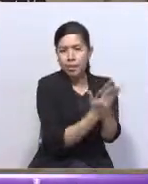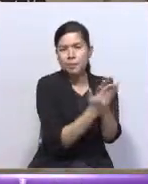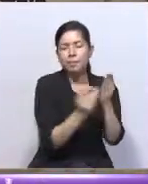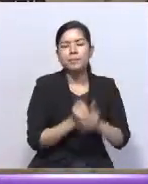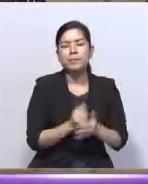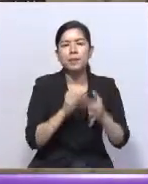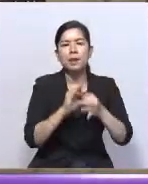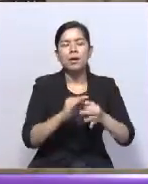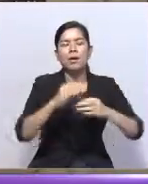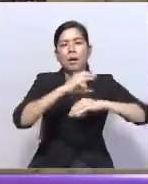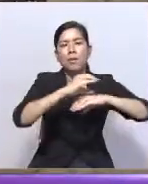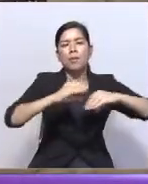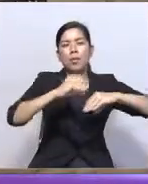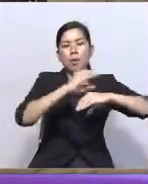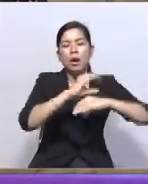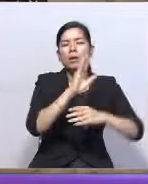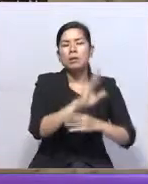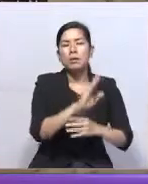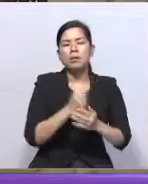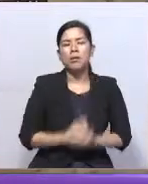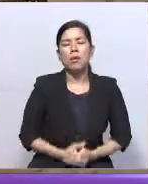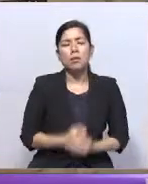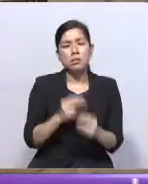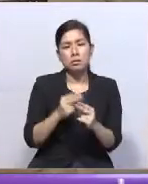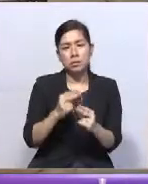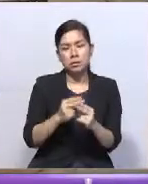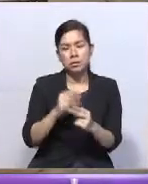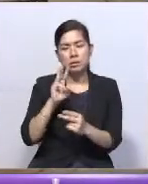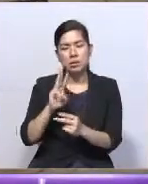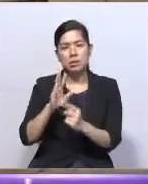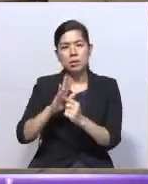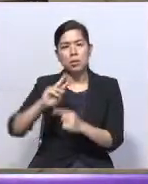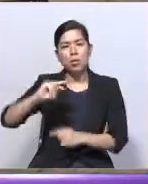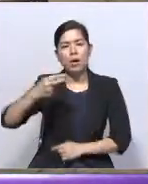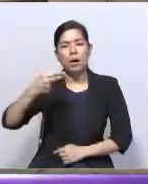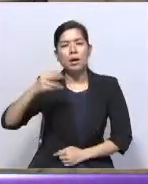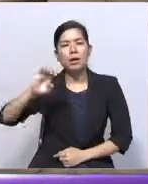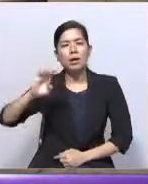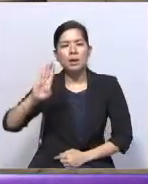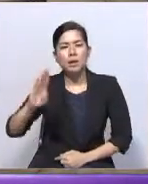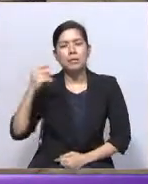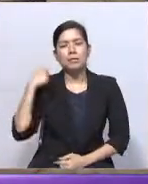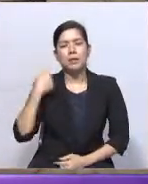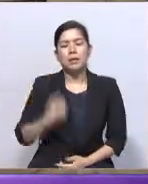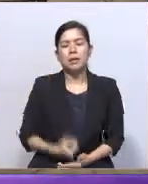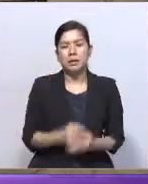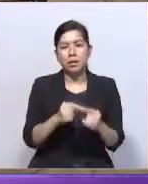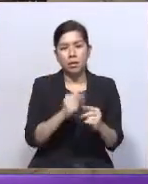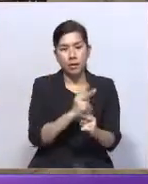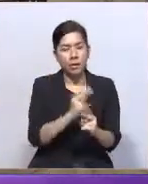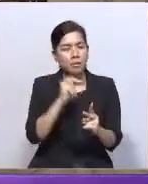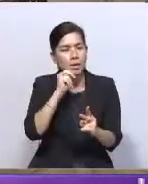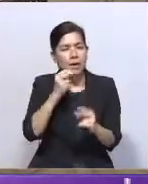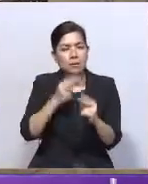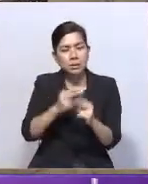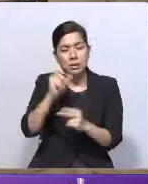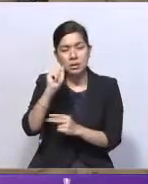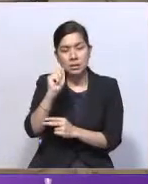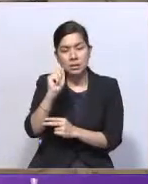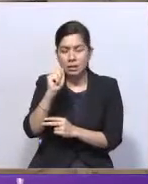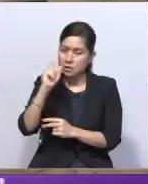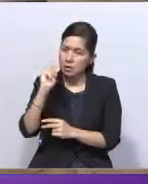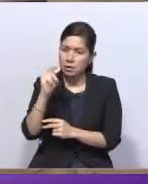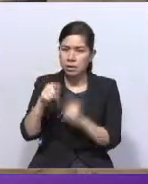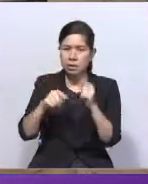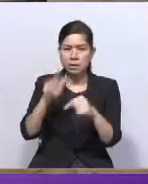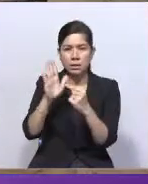งการของวังหินนะครับก็บรรจุไว้ในปี62นะครับไหลอ่างเก็บน้ำท่าแซะนะครับอันนี้ก็จะต้องเร่งดำเนินการต่อไป